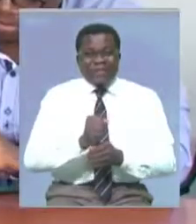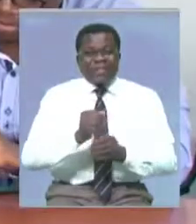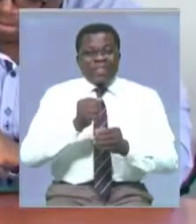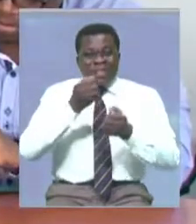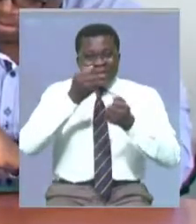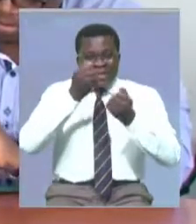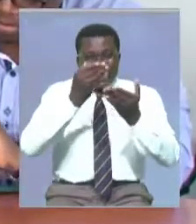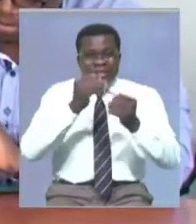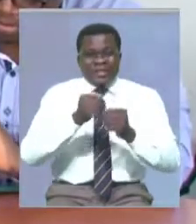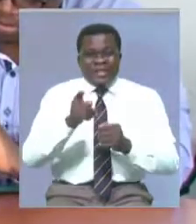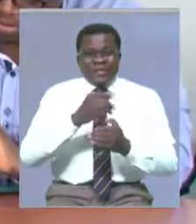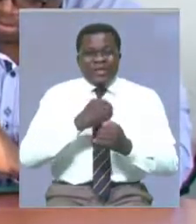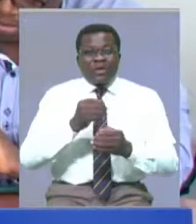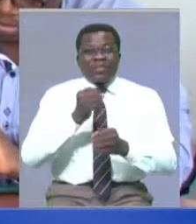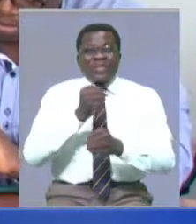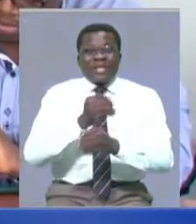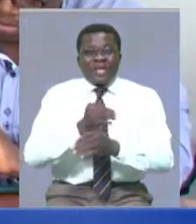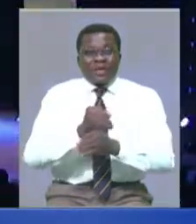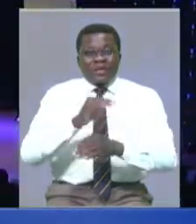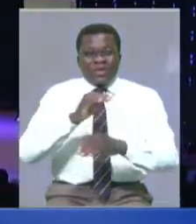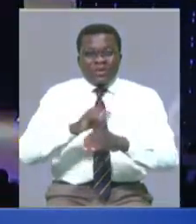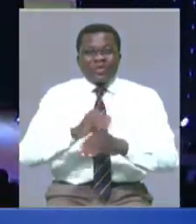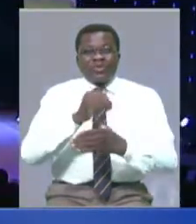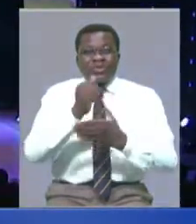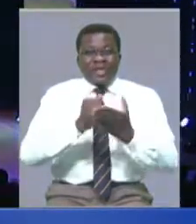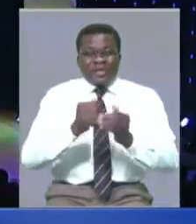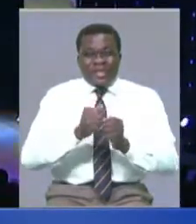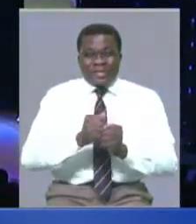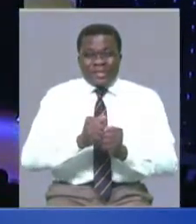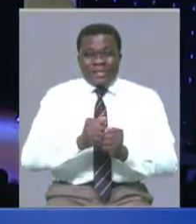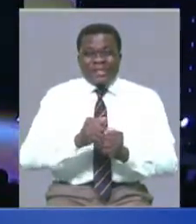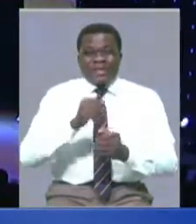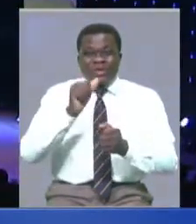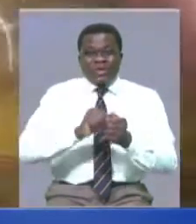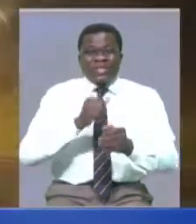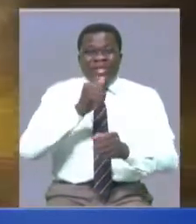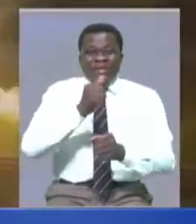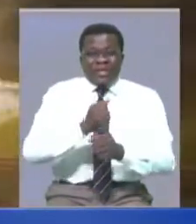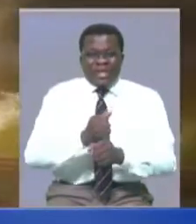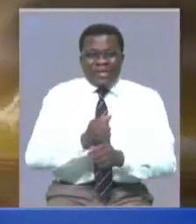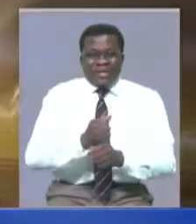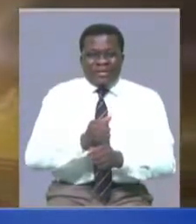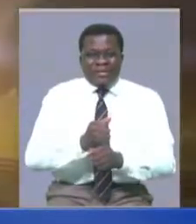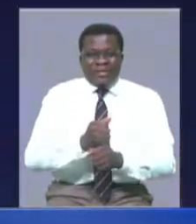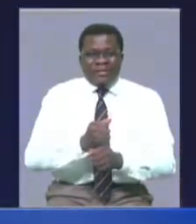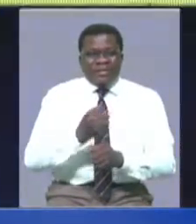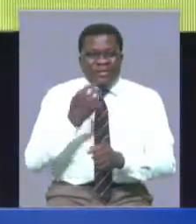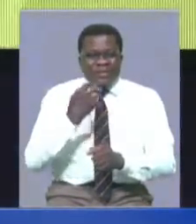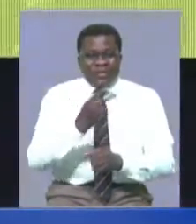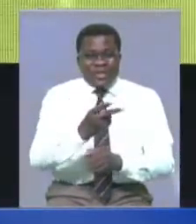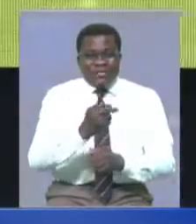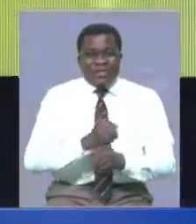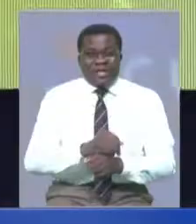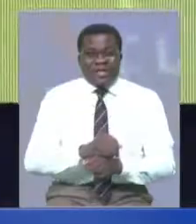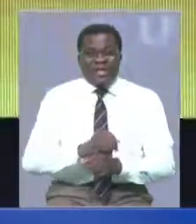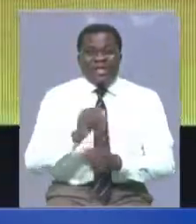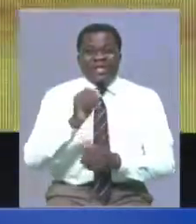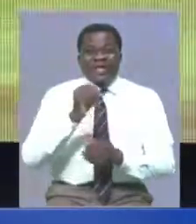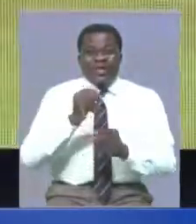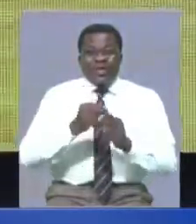aux mélomanes des conseils sur les artistes prodiges de chaque année. Bénin Top 10.